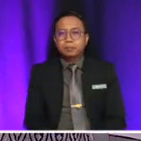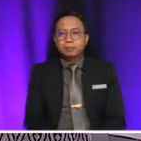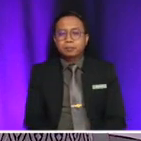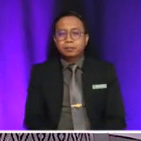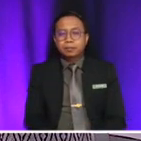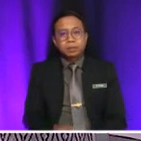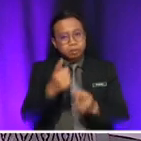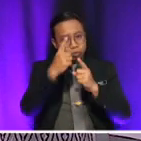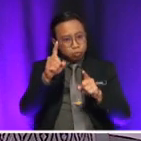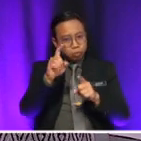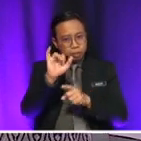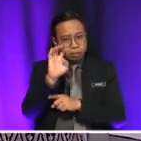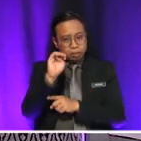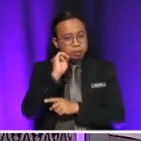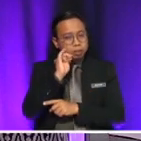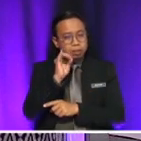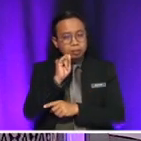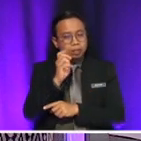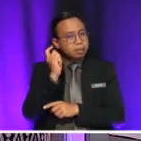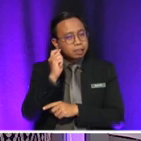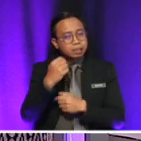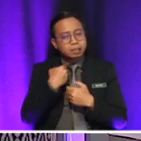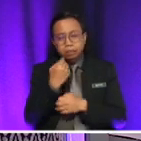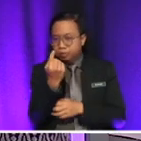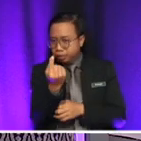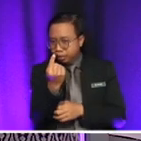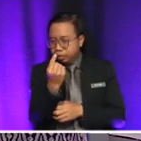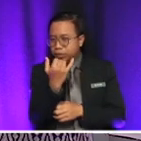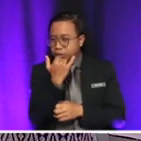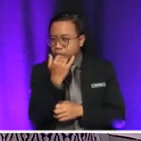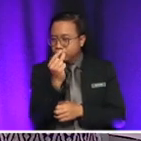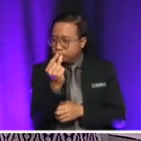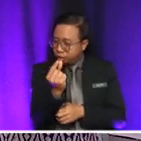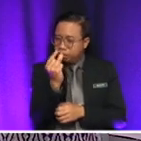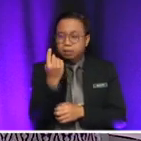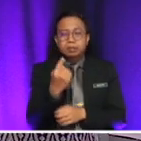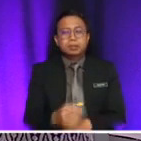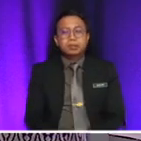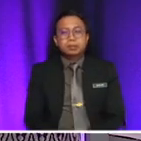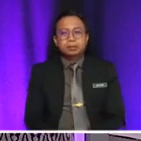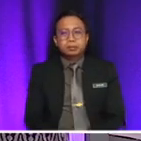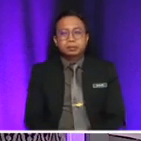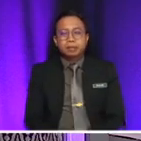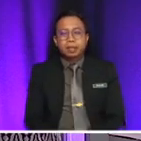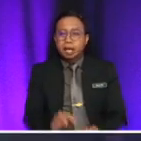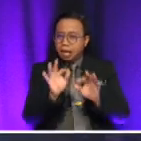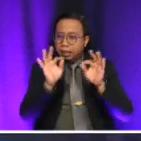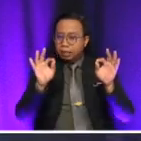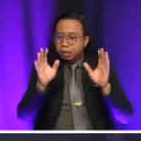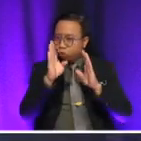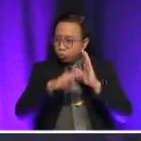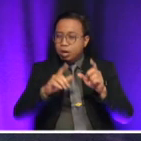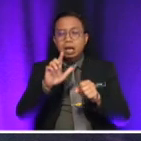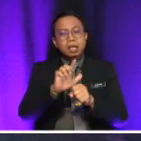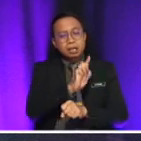seperti jawaban Iman tadi cuma ada sedikit kesilapan kecil agak kurang